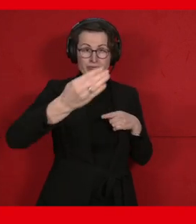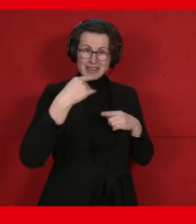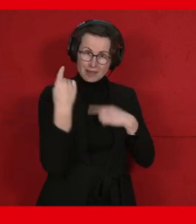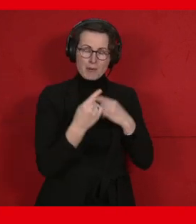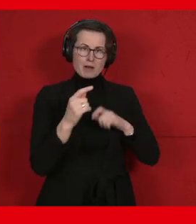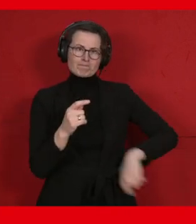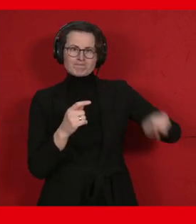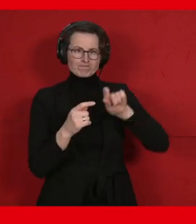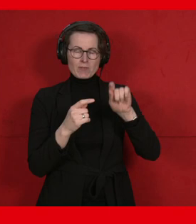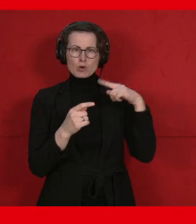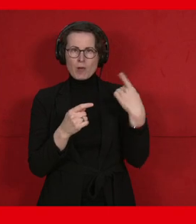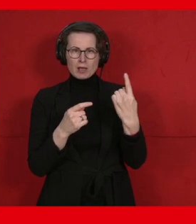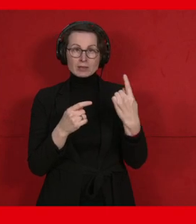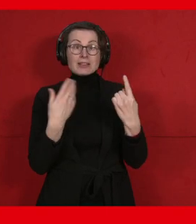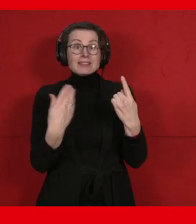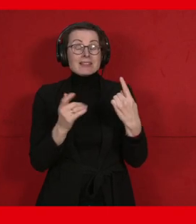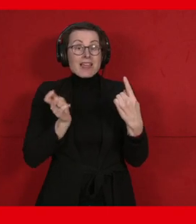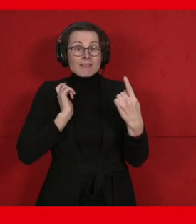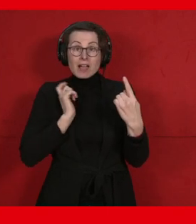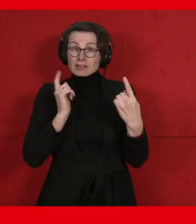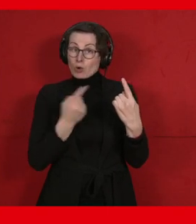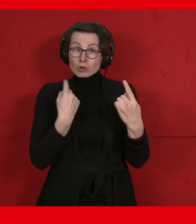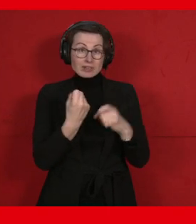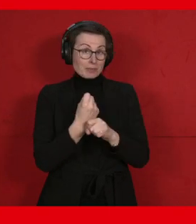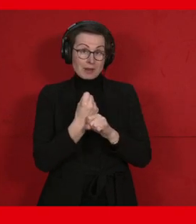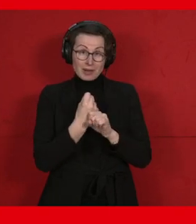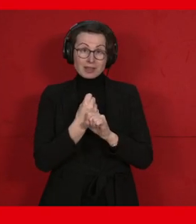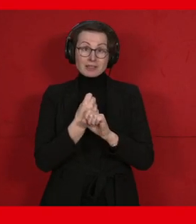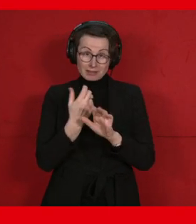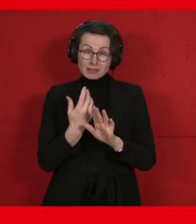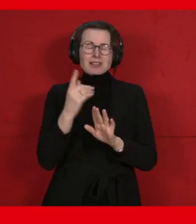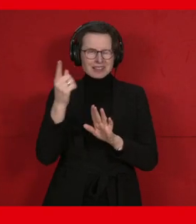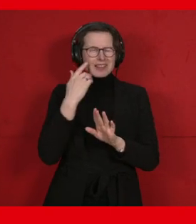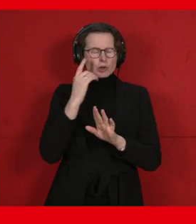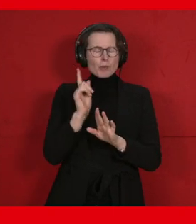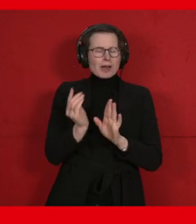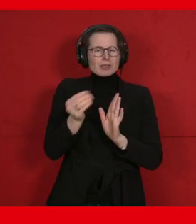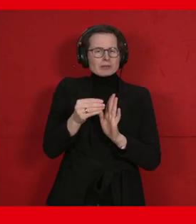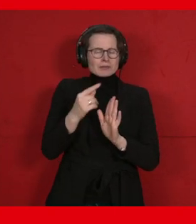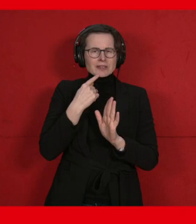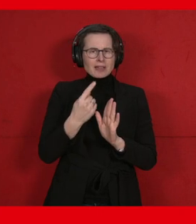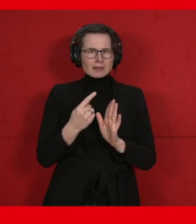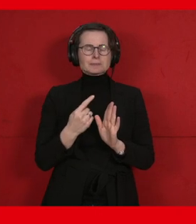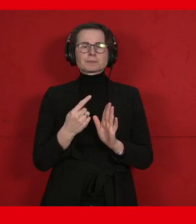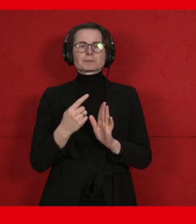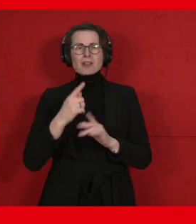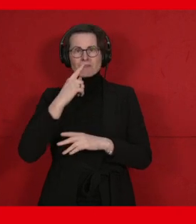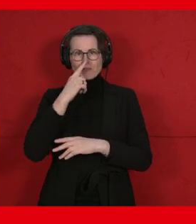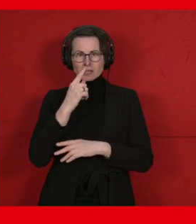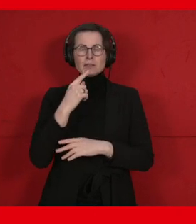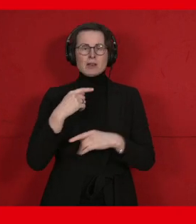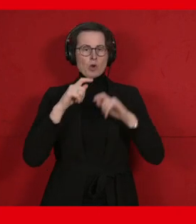Und das erwarten auch unsere Mitarbeiter. Lassen Sie mich da auch nochmal ein Wort dazu sagen, weil mit dem Bekenntnis